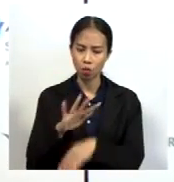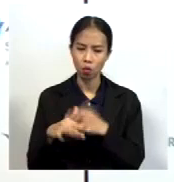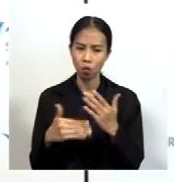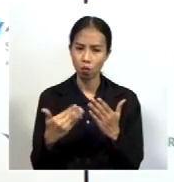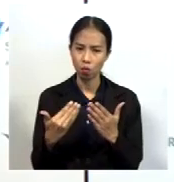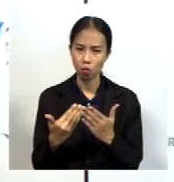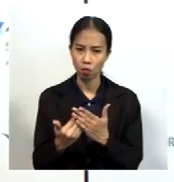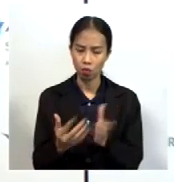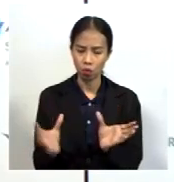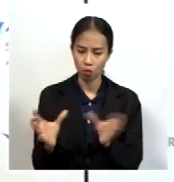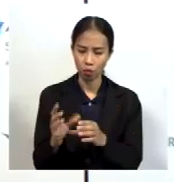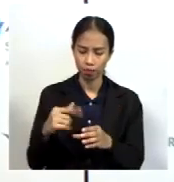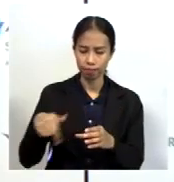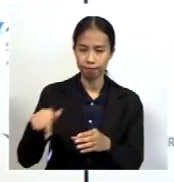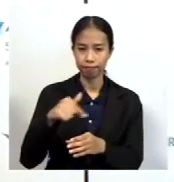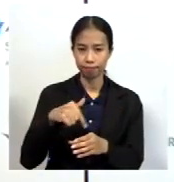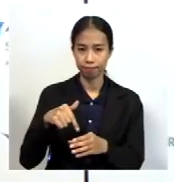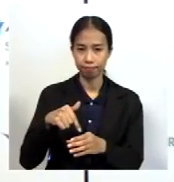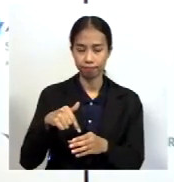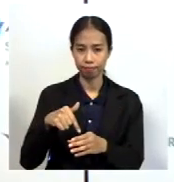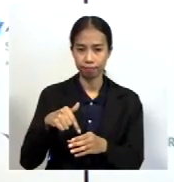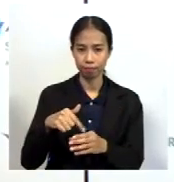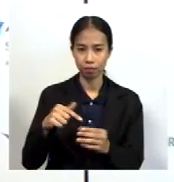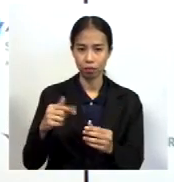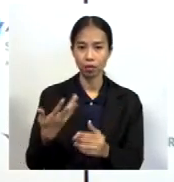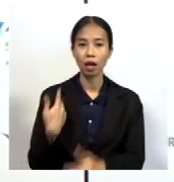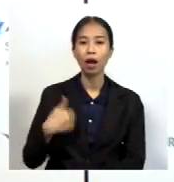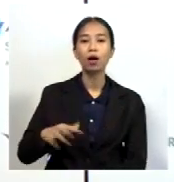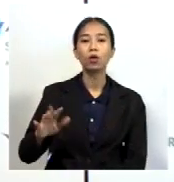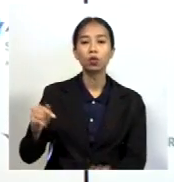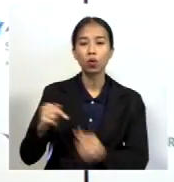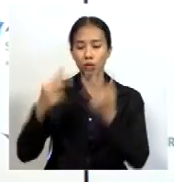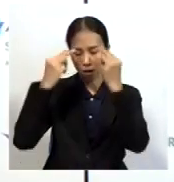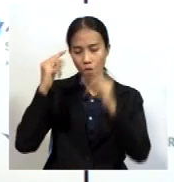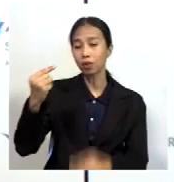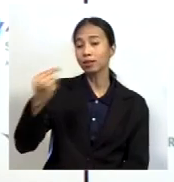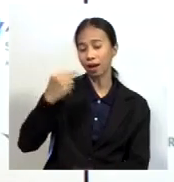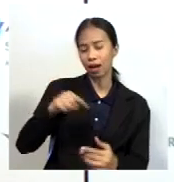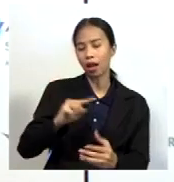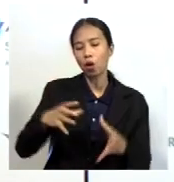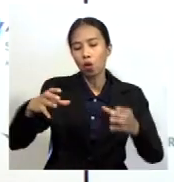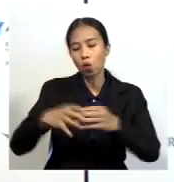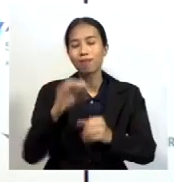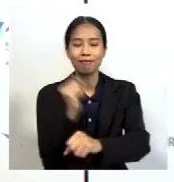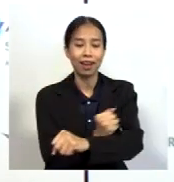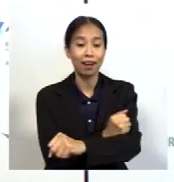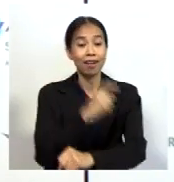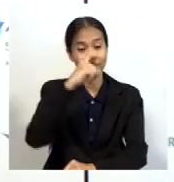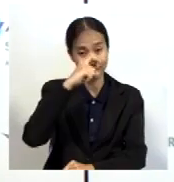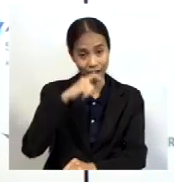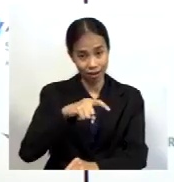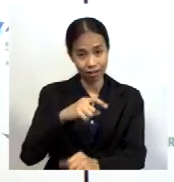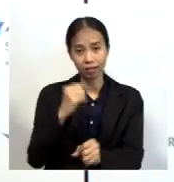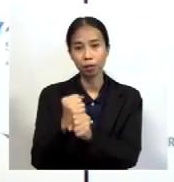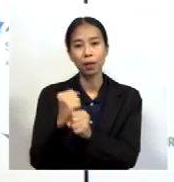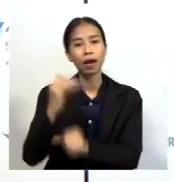ที่กลุ่มเฉพาะที่เป็นข้อสั่งการท่านนายกรัฐมนตรีคือกลุ่มแรงงานไทยที่ทำงานอยู่